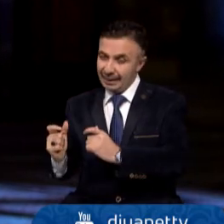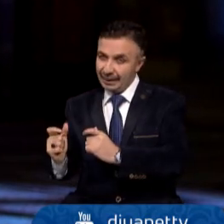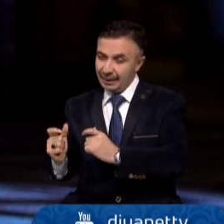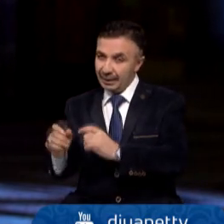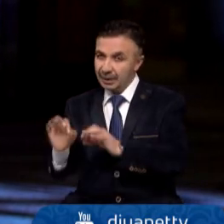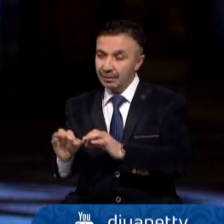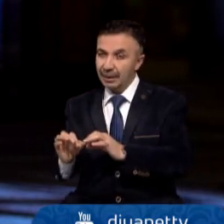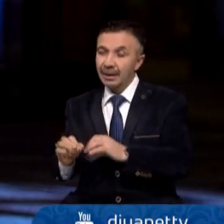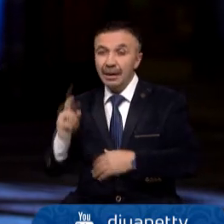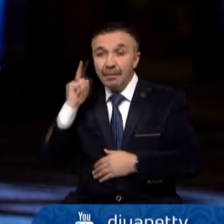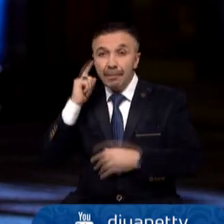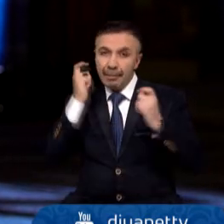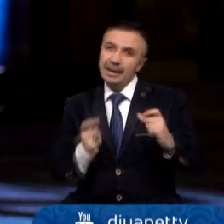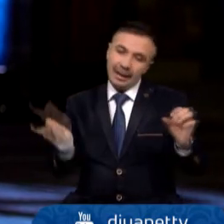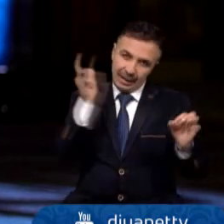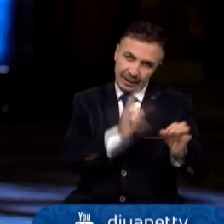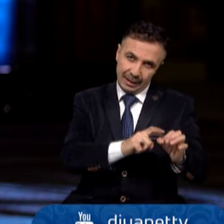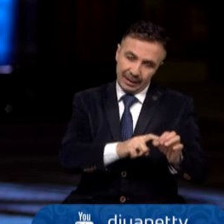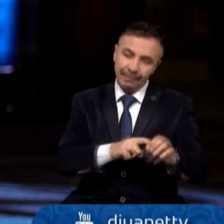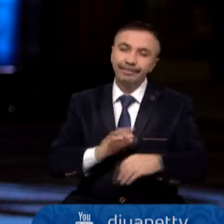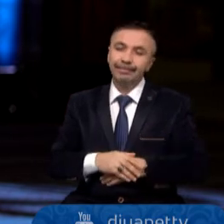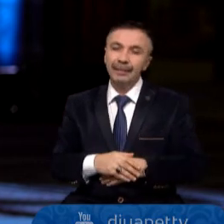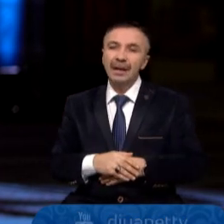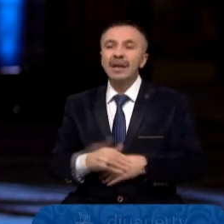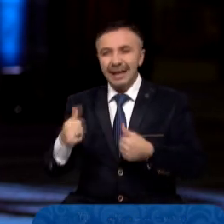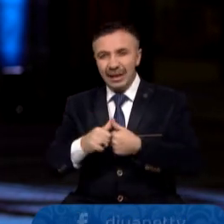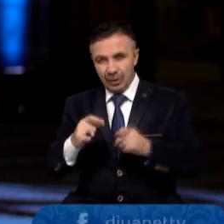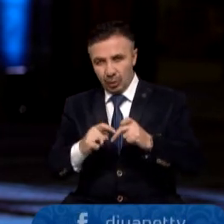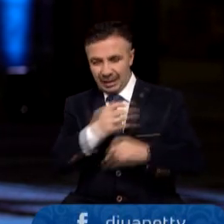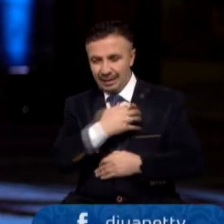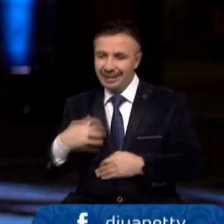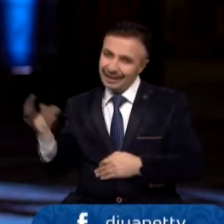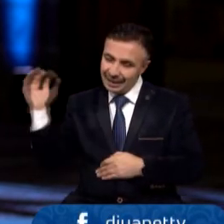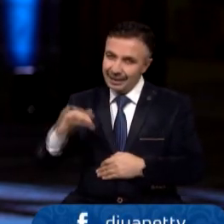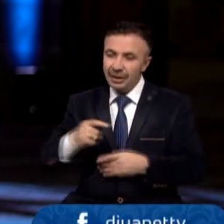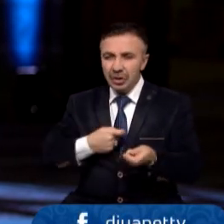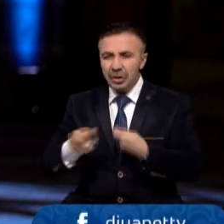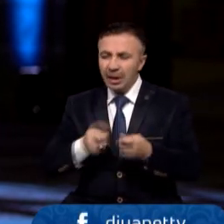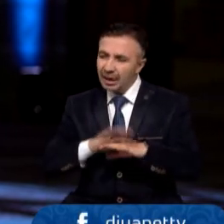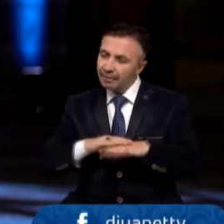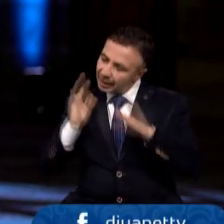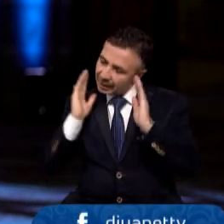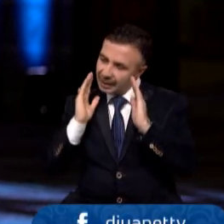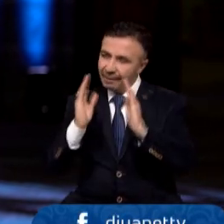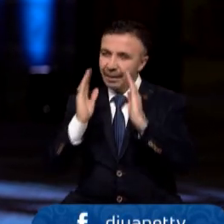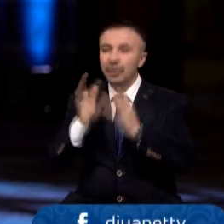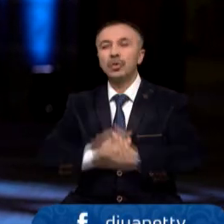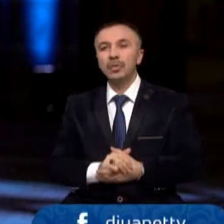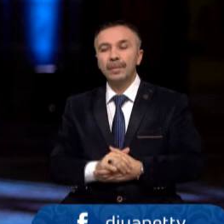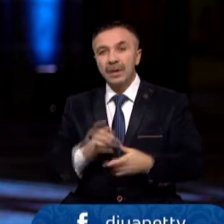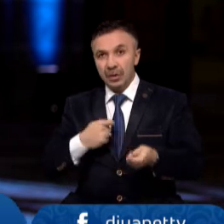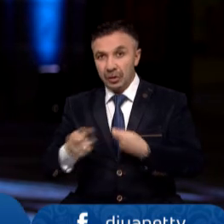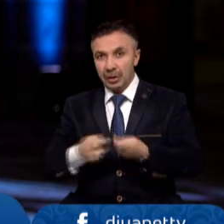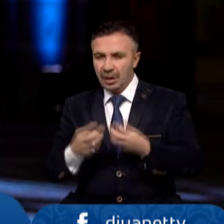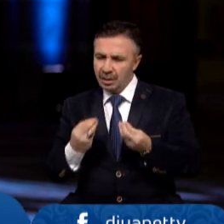Mekke'de idi şimdi Medine'de bu Eşini de getirdi ticaretini devam